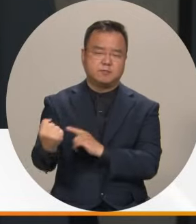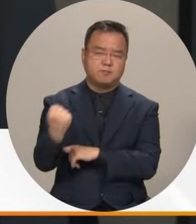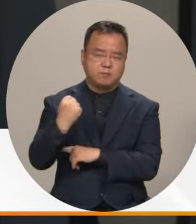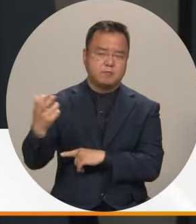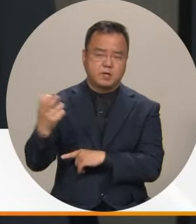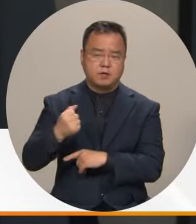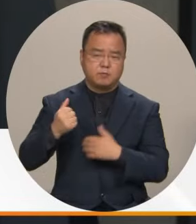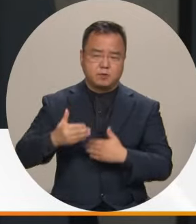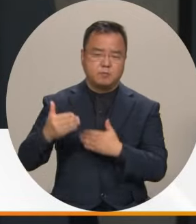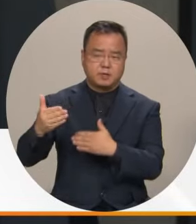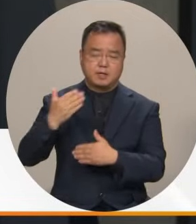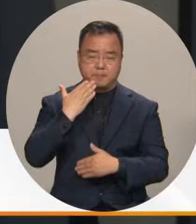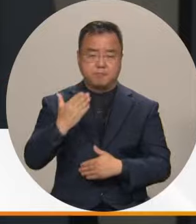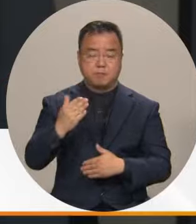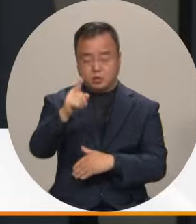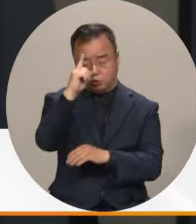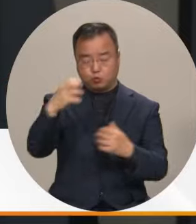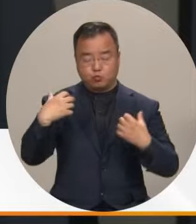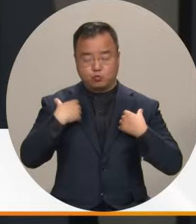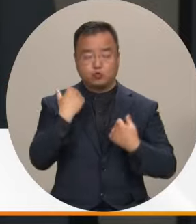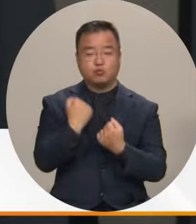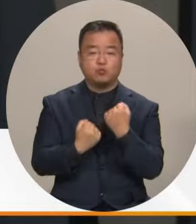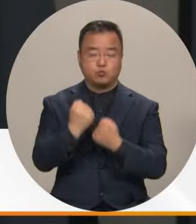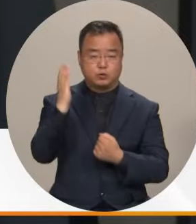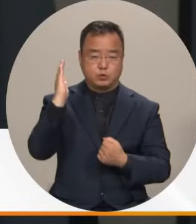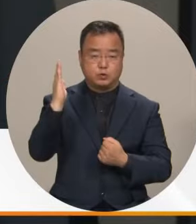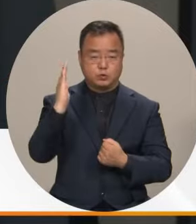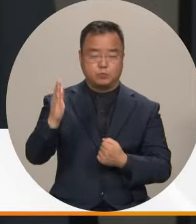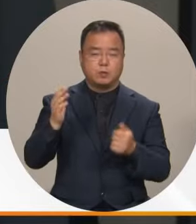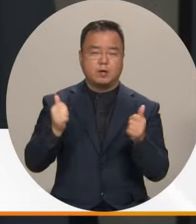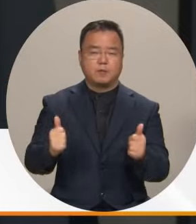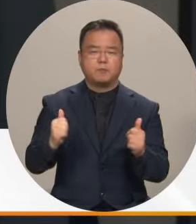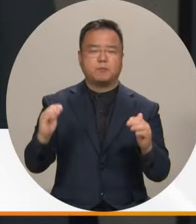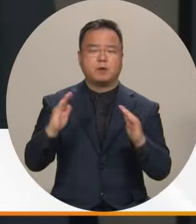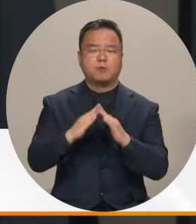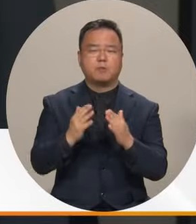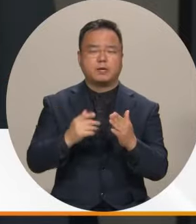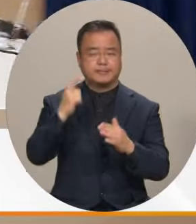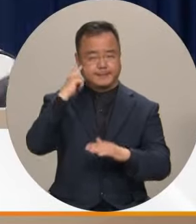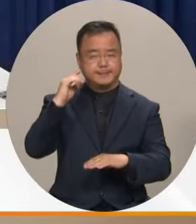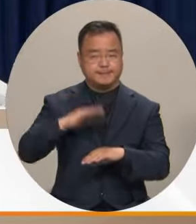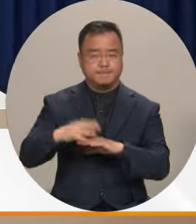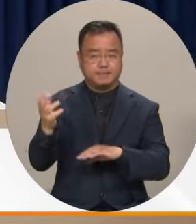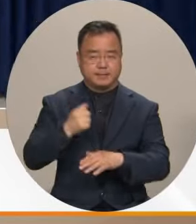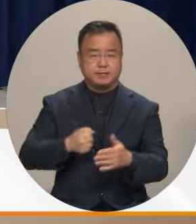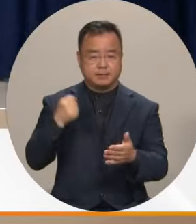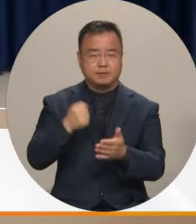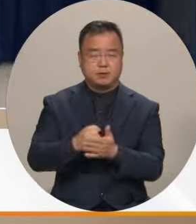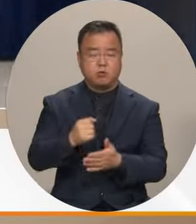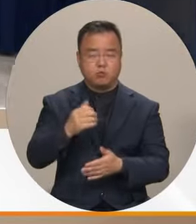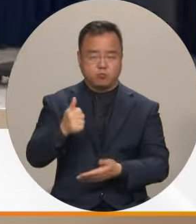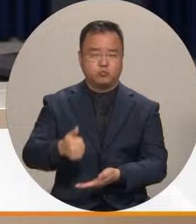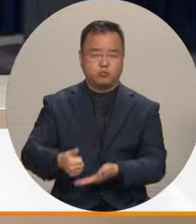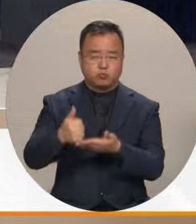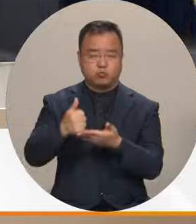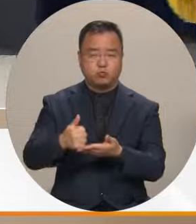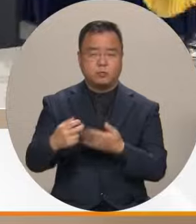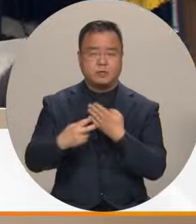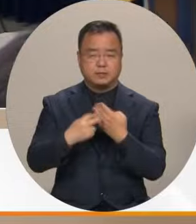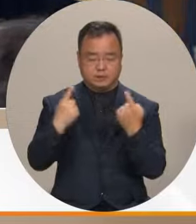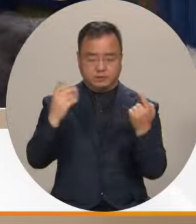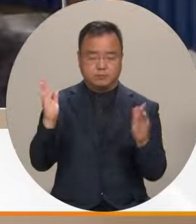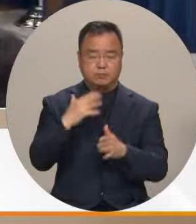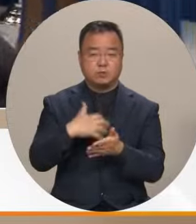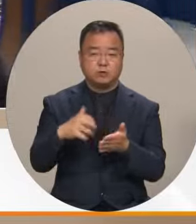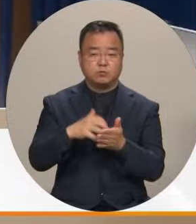오늘 바로 브리핑을 열고요이 정부의 법원의 현명한 결정을 존중 한다면서 의대 증원을 비롯해 필수